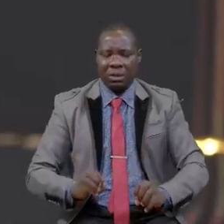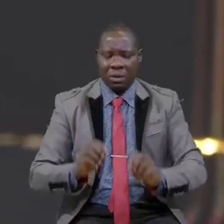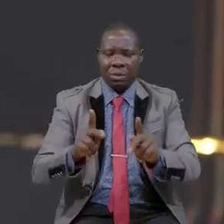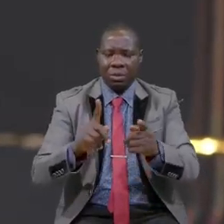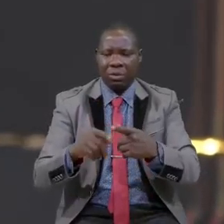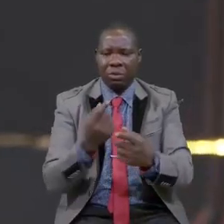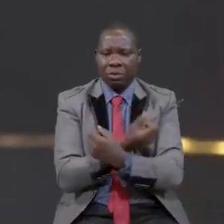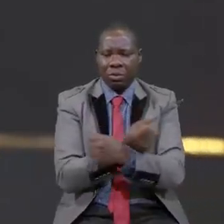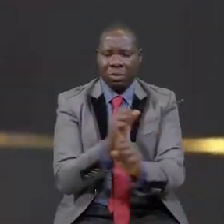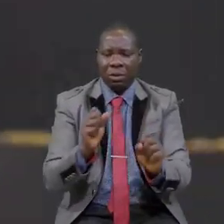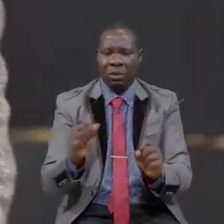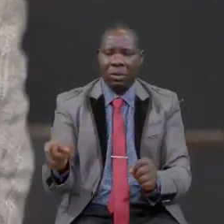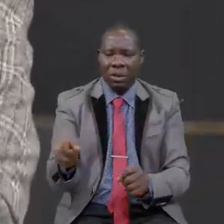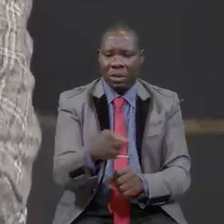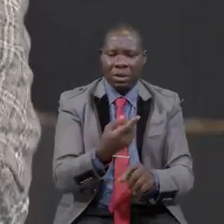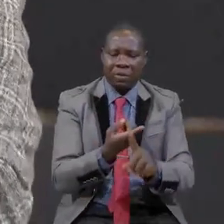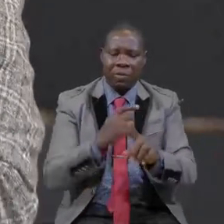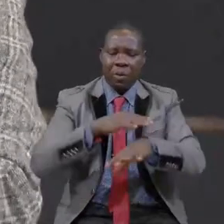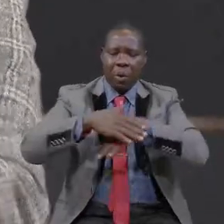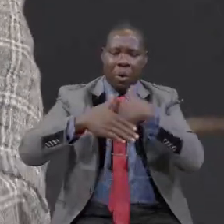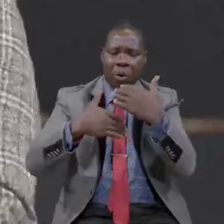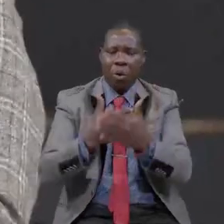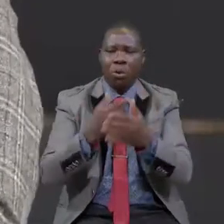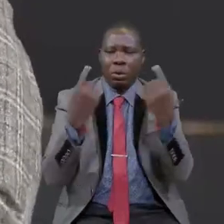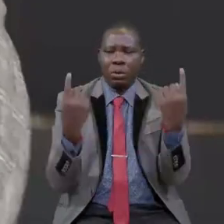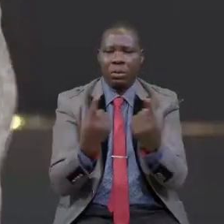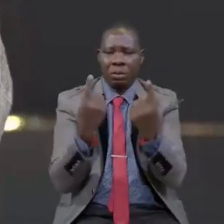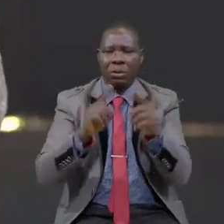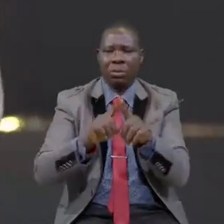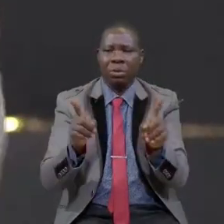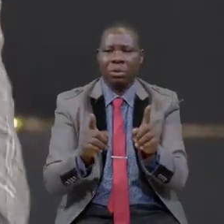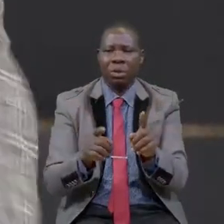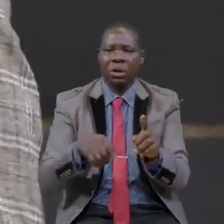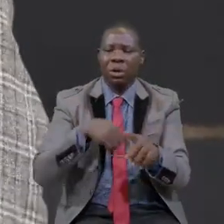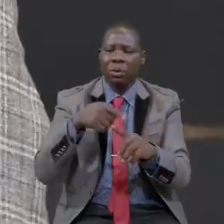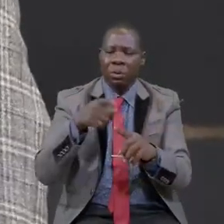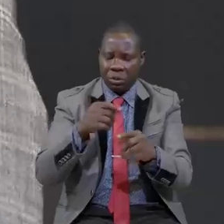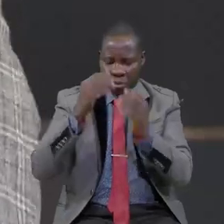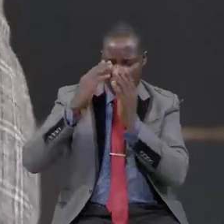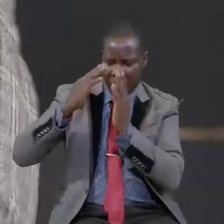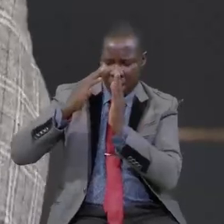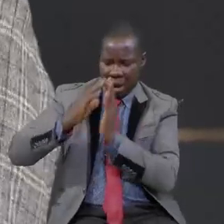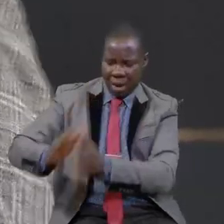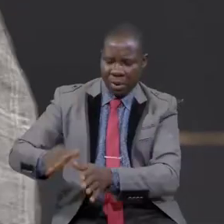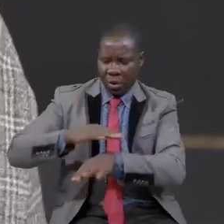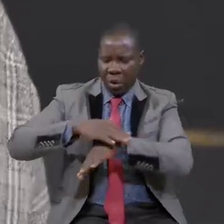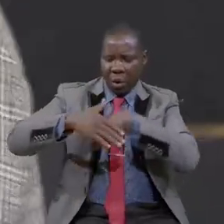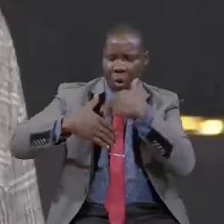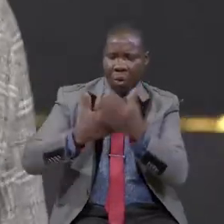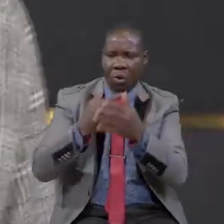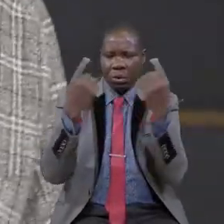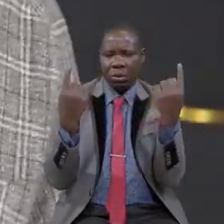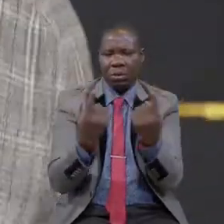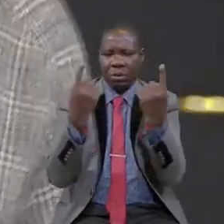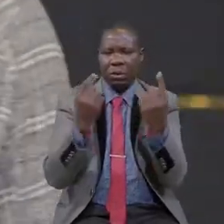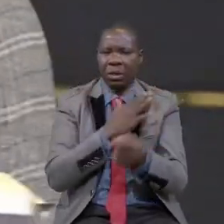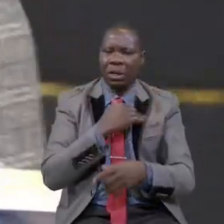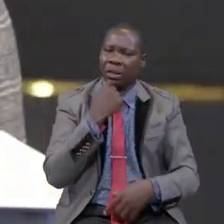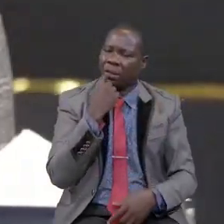Ils rejettent l'opportunité du Rédempteur. Mais quand vous abandonnez toute iniquité et vous